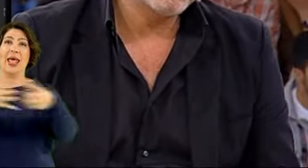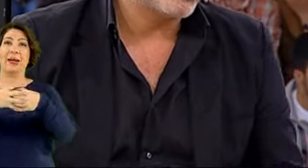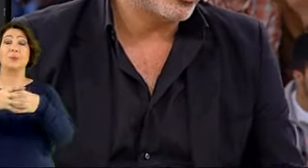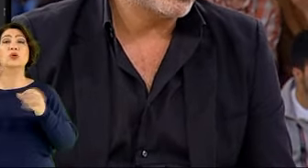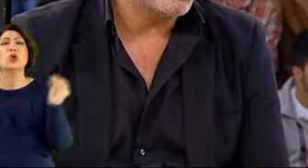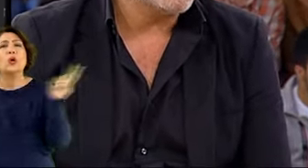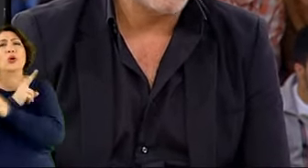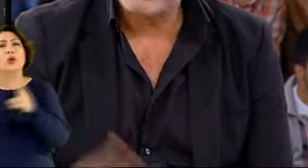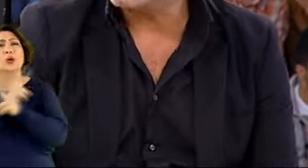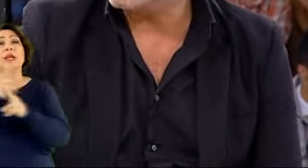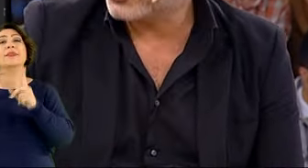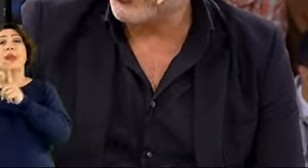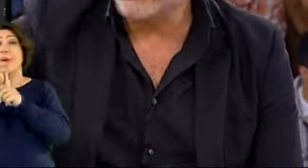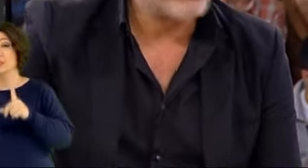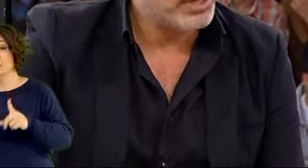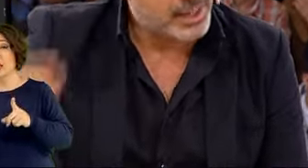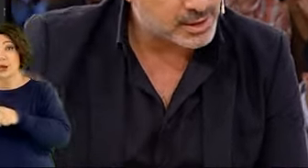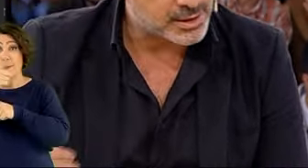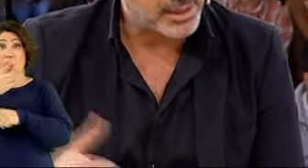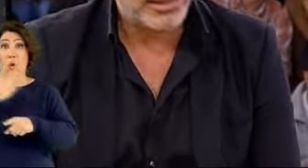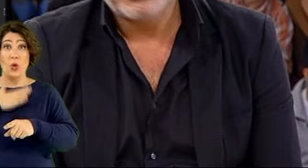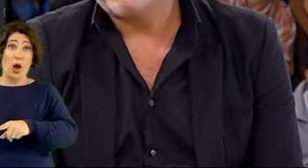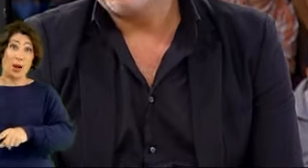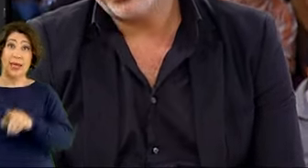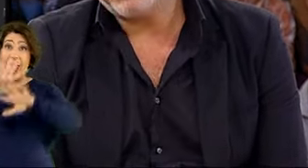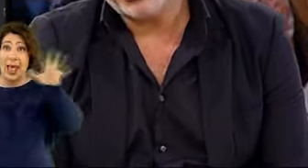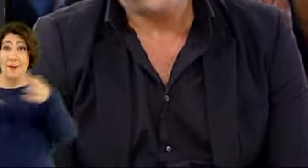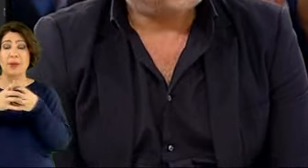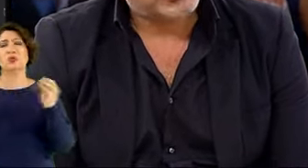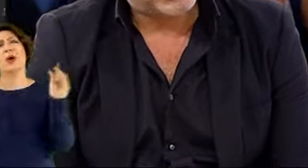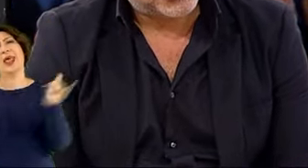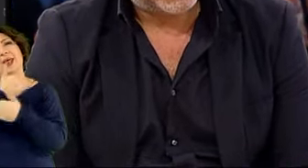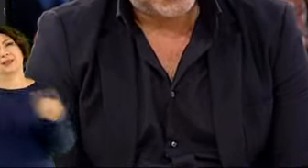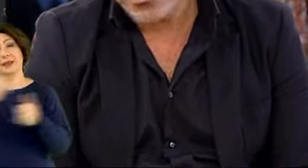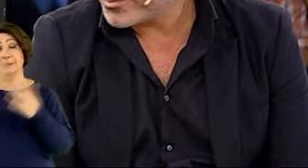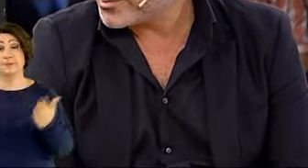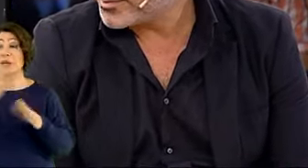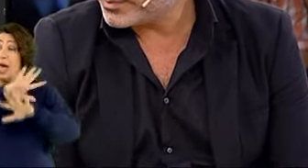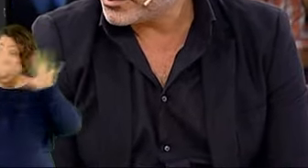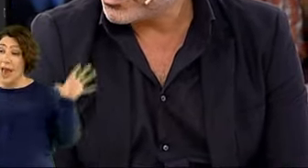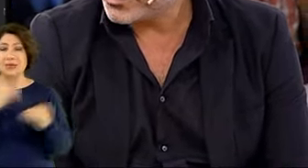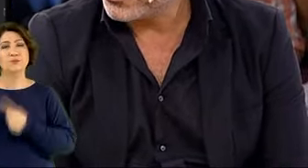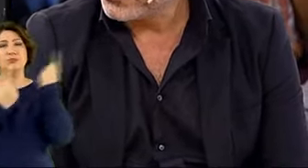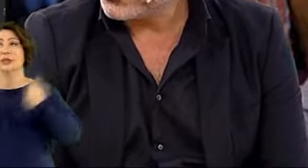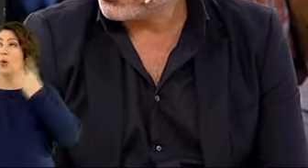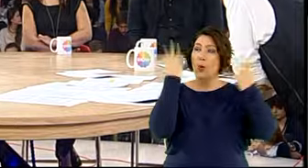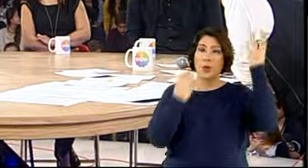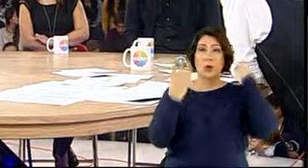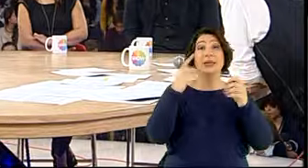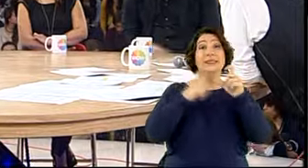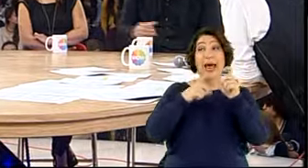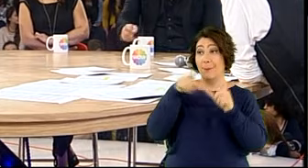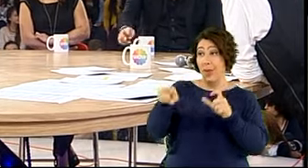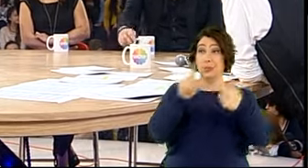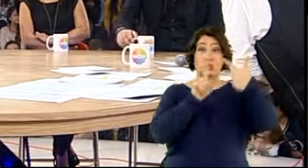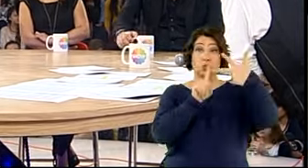Çok güldük yani. Hani Demet'le, kamera önüyle, arkasıyla. Bayağı eğlendik. Ya bir de tabii herkes bir şey öğreniyor. Sermiyan da bu